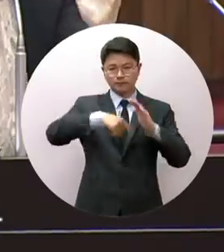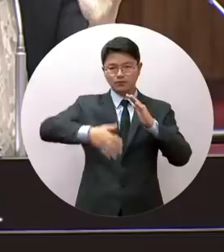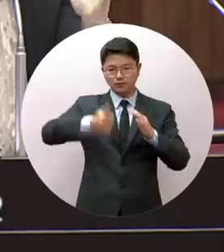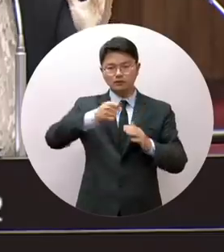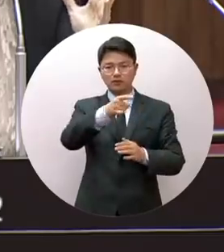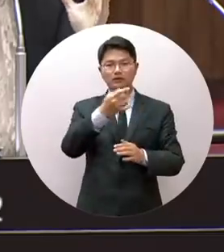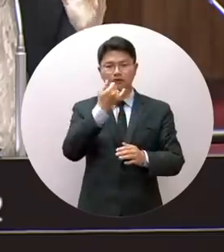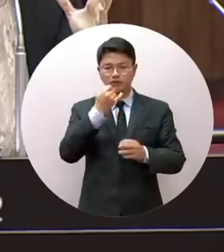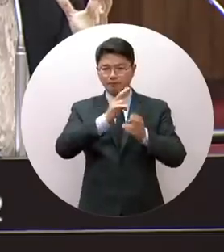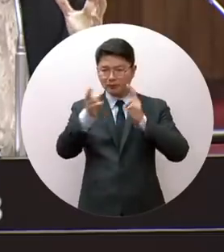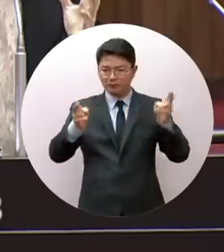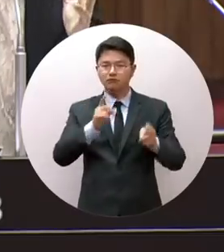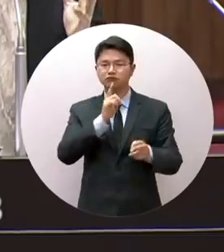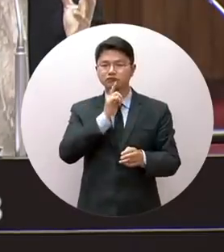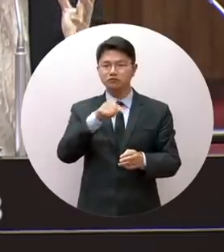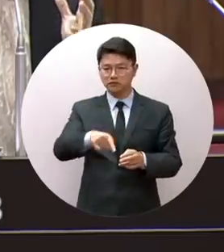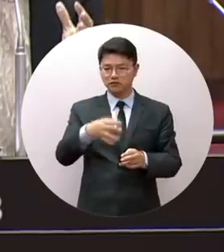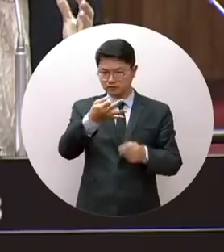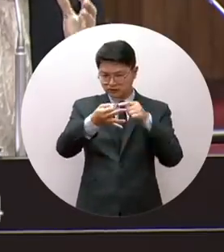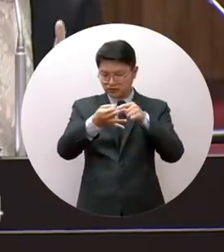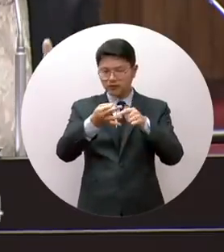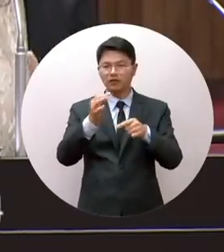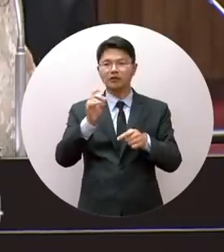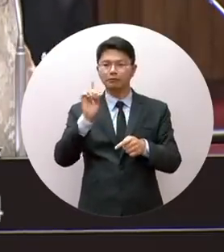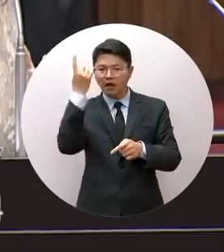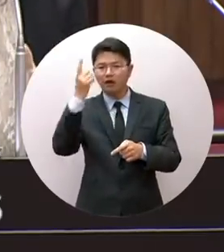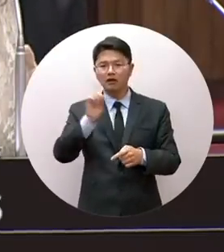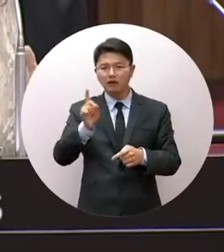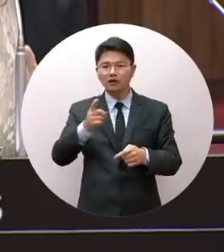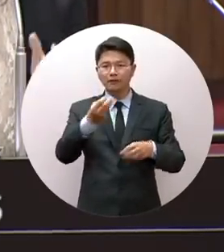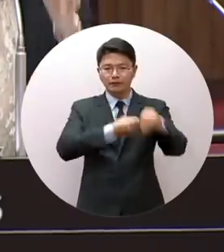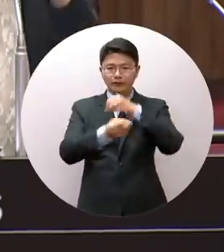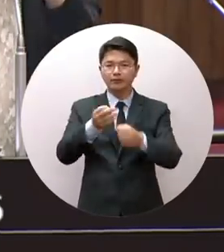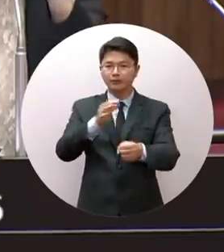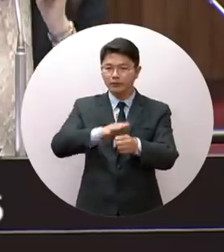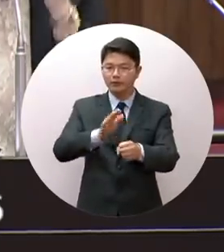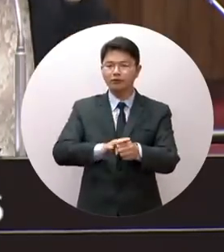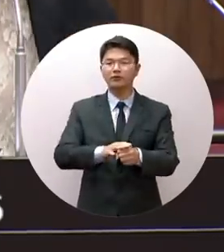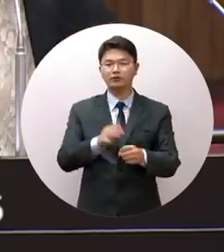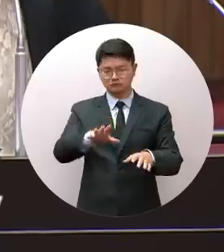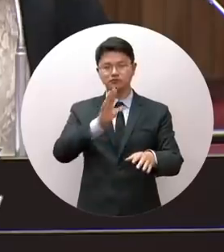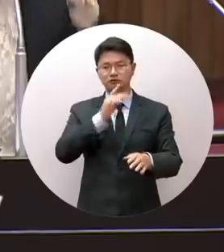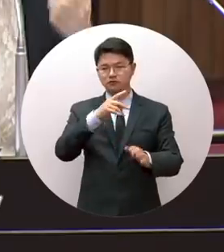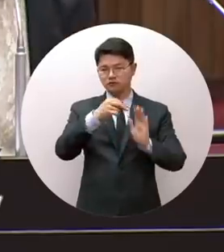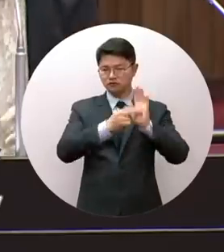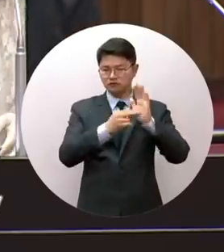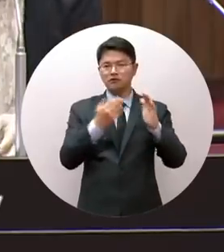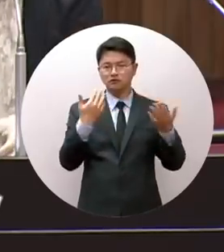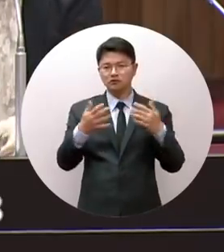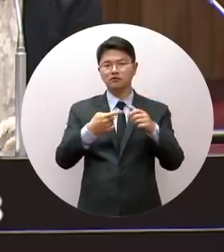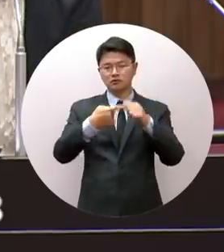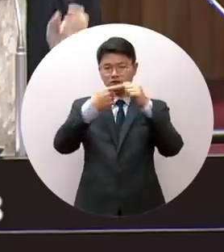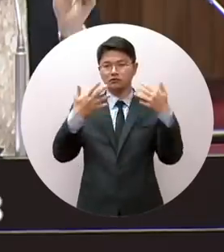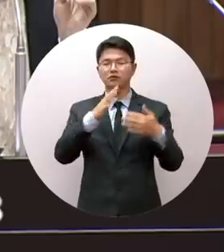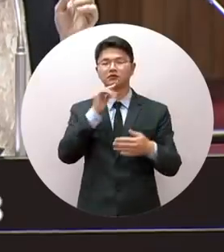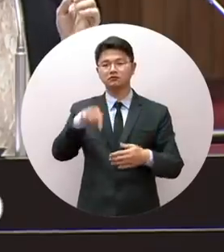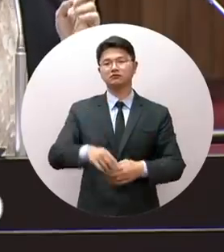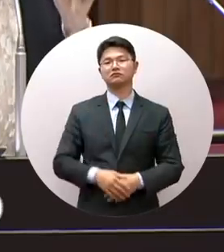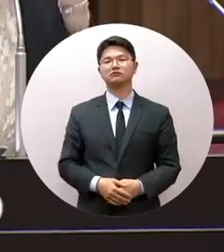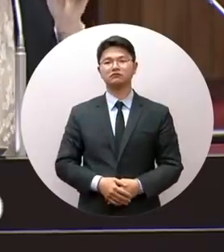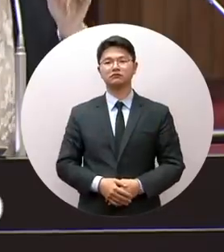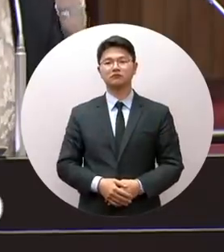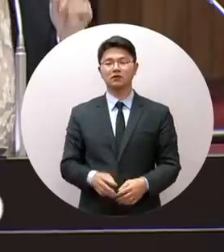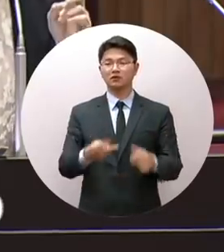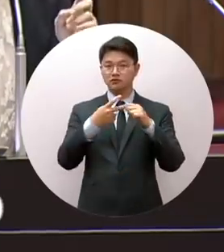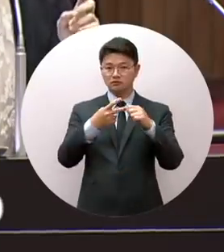个很明确的数字出来，那这个钱是从哪里来支应的，哦，这是第一点，我的问题。那第二点我也关